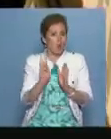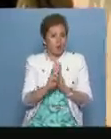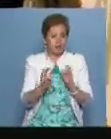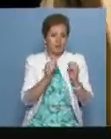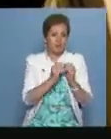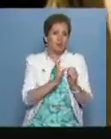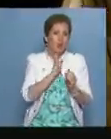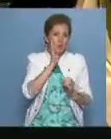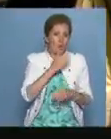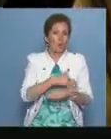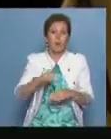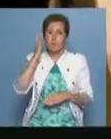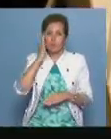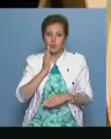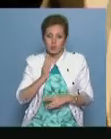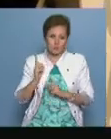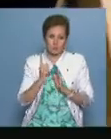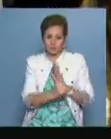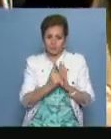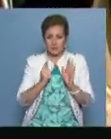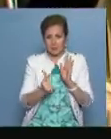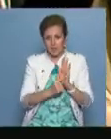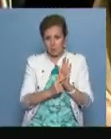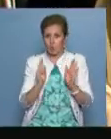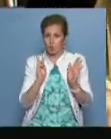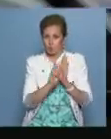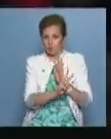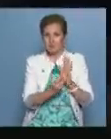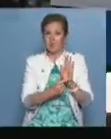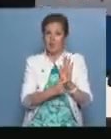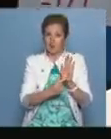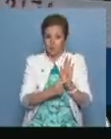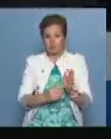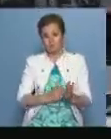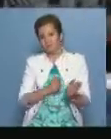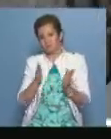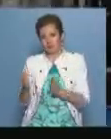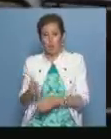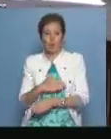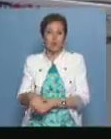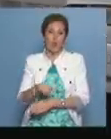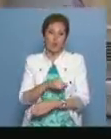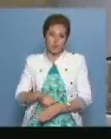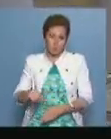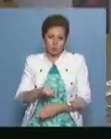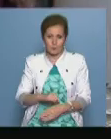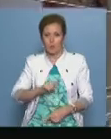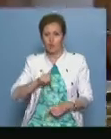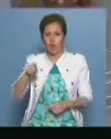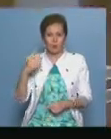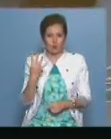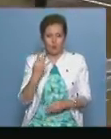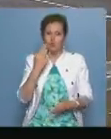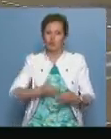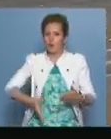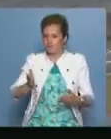по Пушкинской не будут ездить 1 и 7 маршруты. Их перенаправят на Удмуртскую. 4-й троллейбус в день города совсем уберут. С